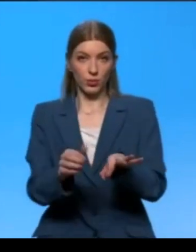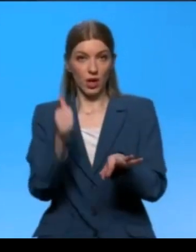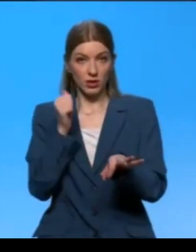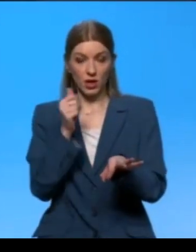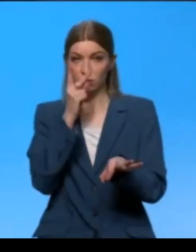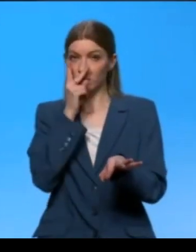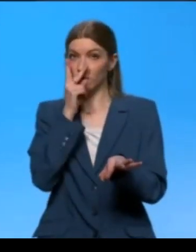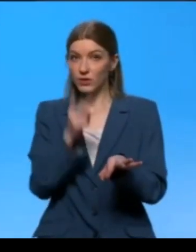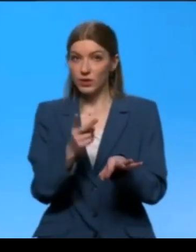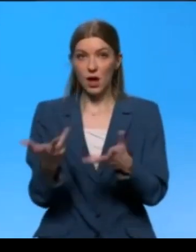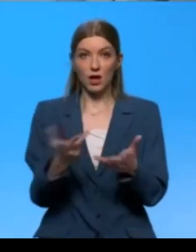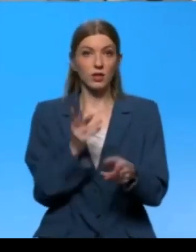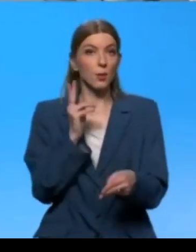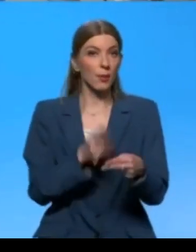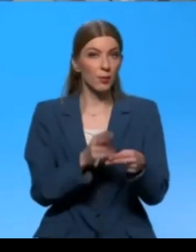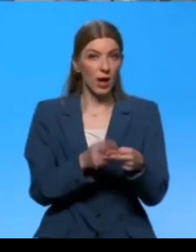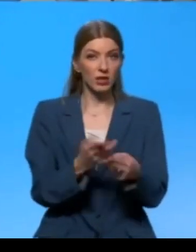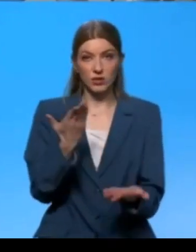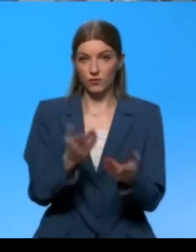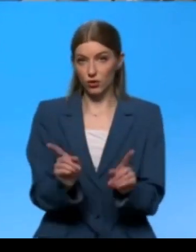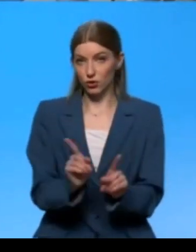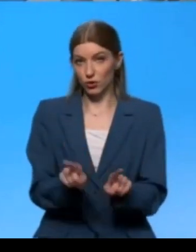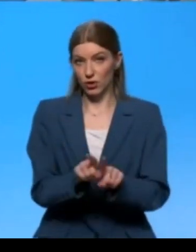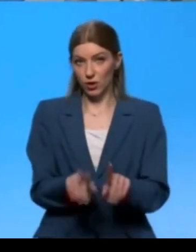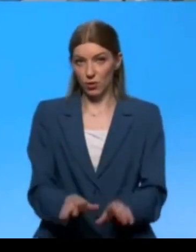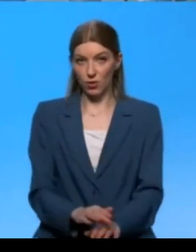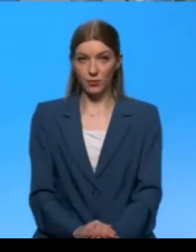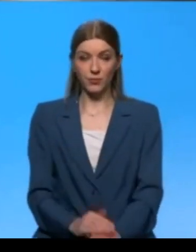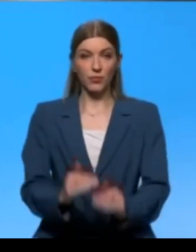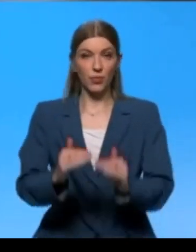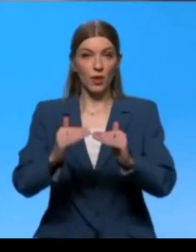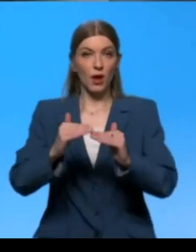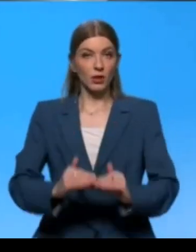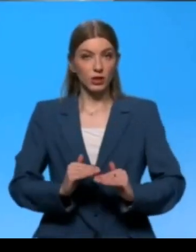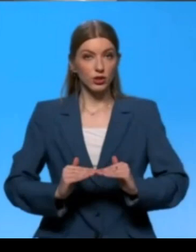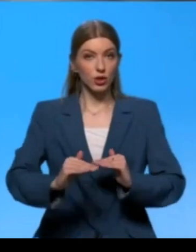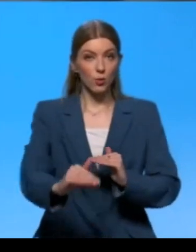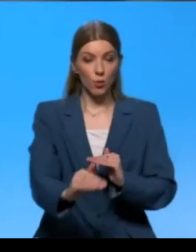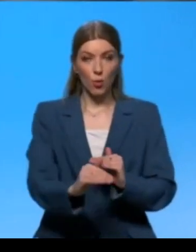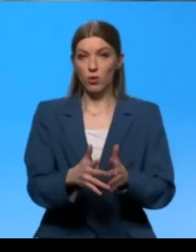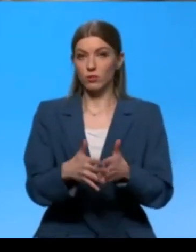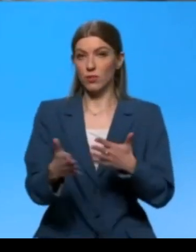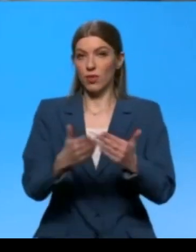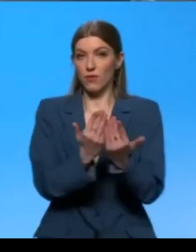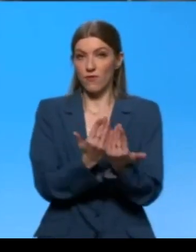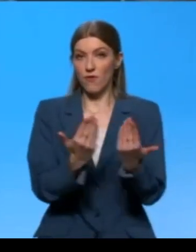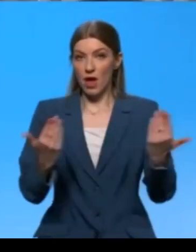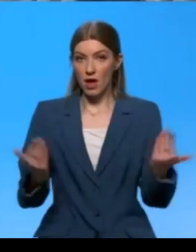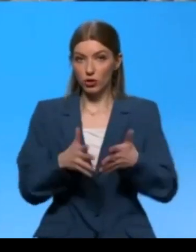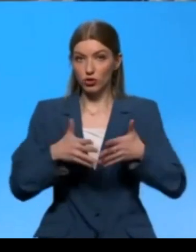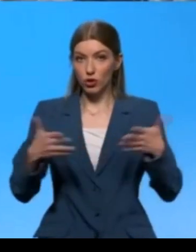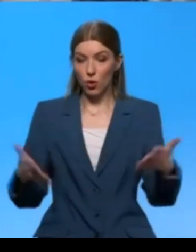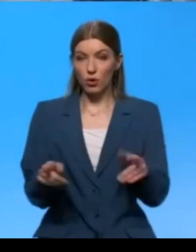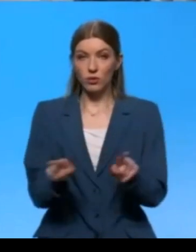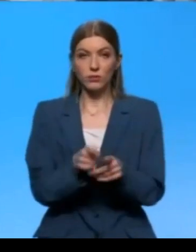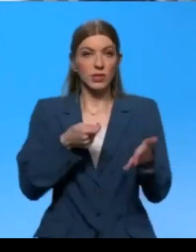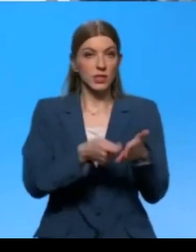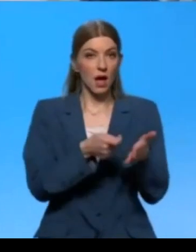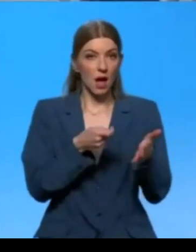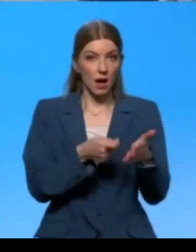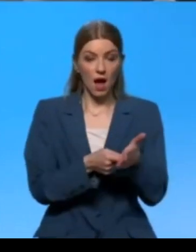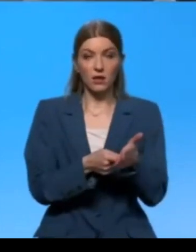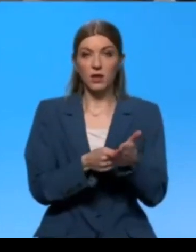хое лично низкий пол широкие двери USB разъёмы для зарядки телефонов и система климат-контроля